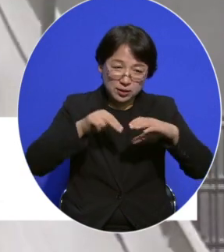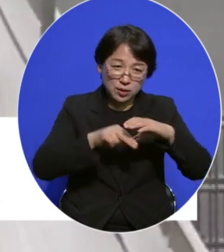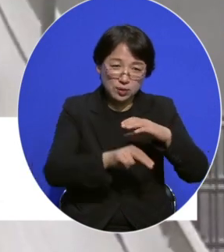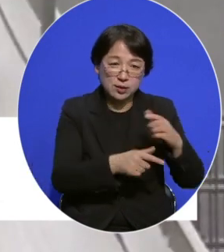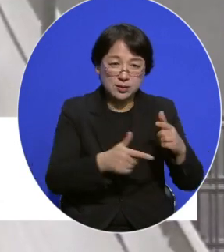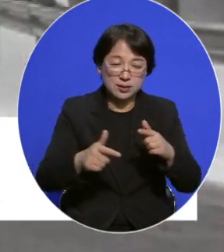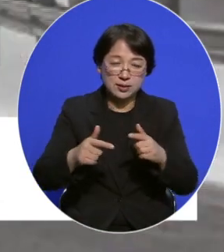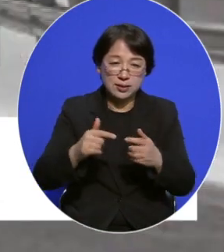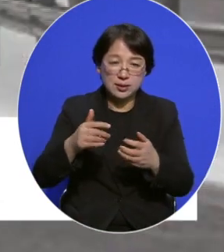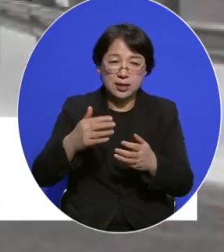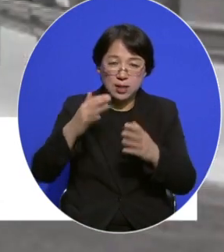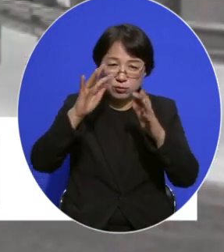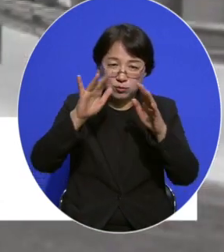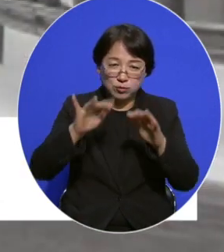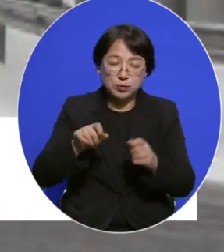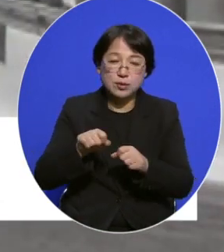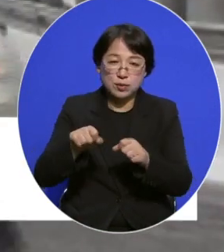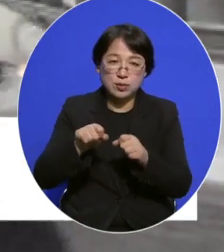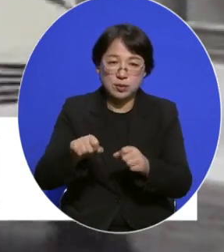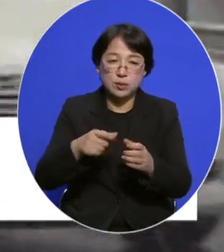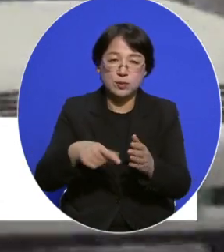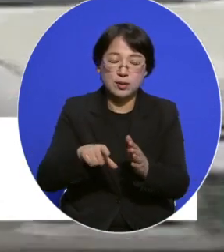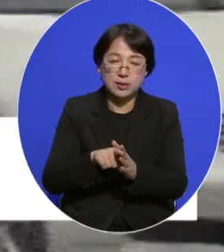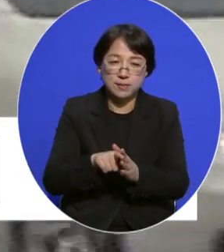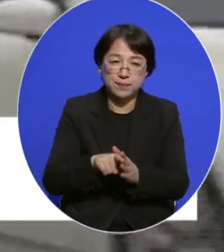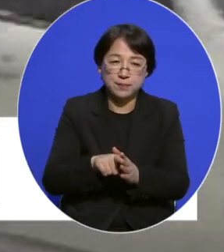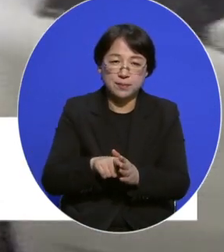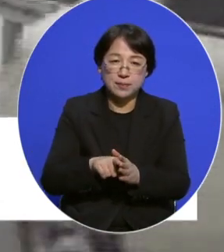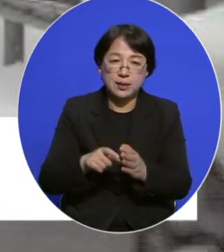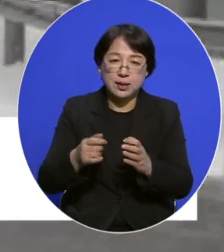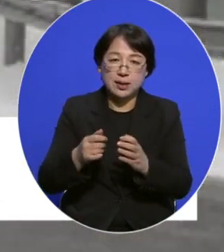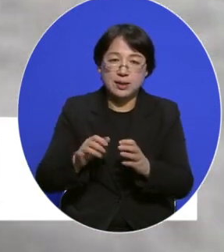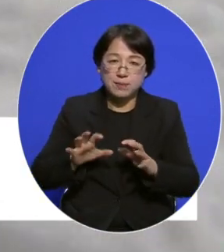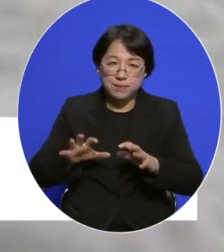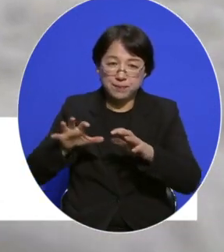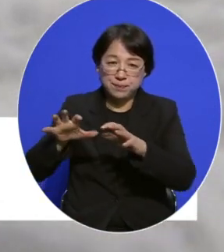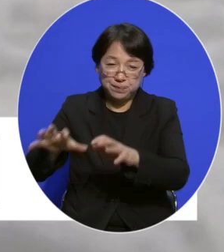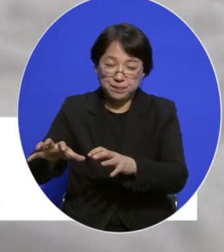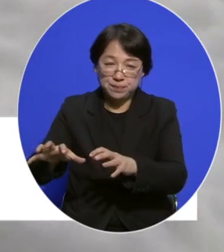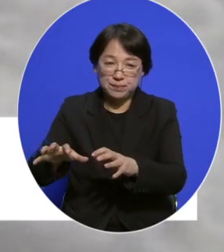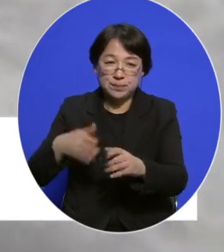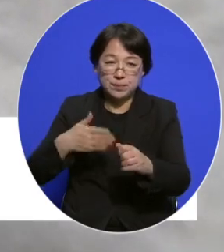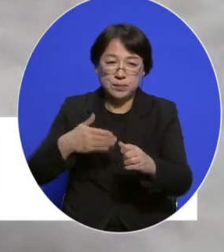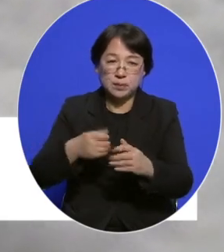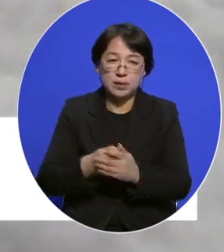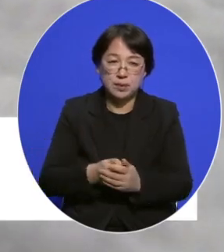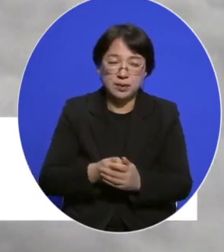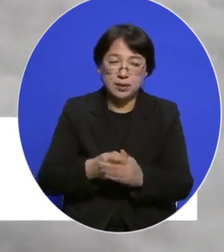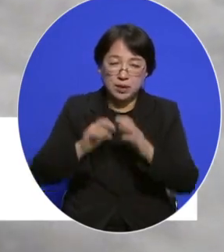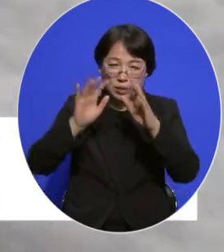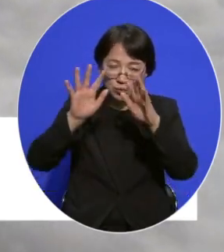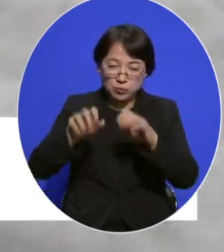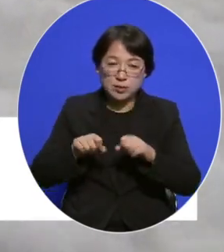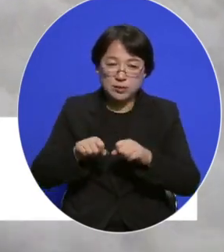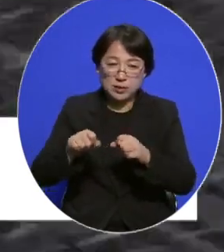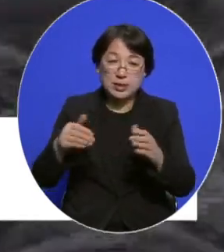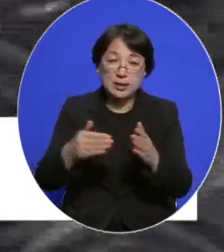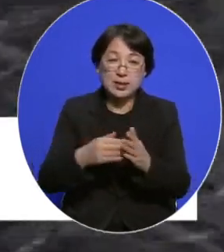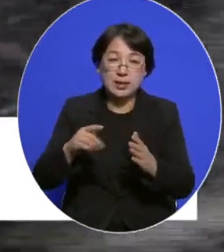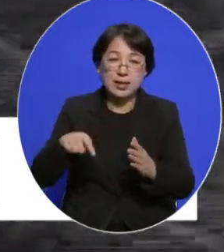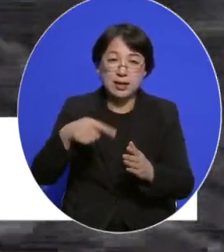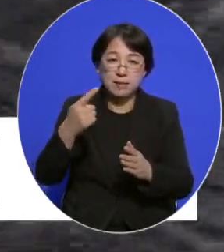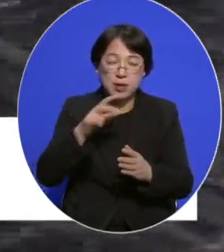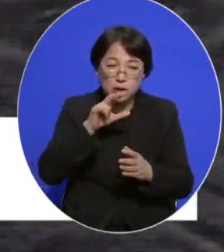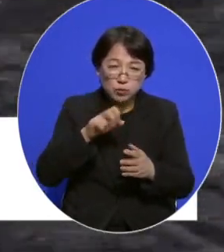작업을 위해 가용인원 총동원을 지시했습니다. 이어 주요 도로에 대한 제설 작업을 마친 후 주민들이 많이 이용하는